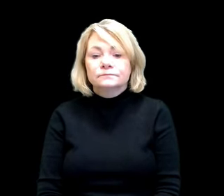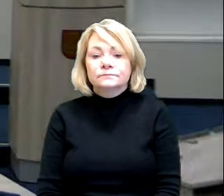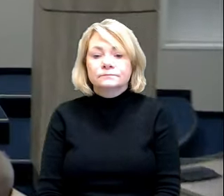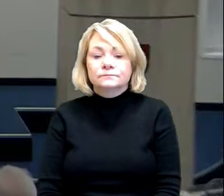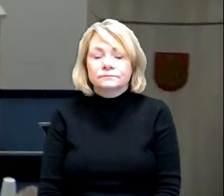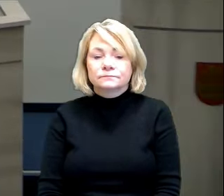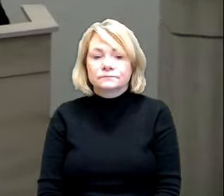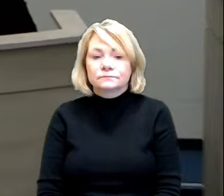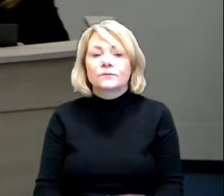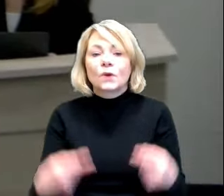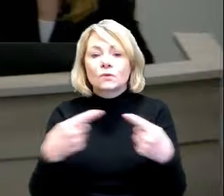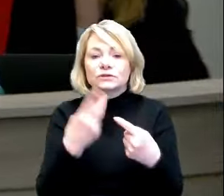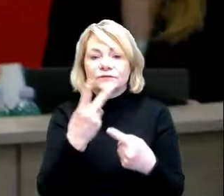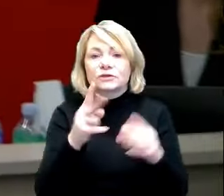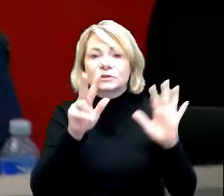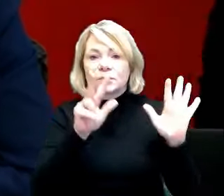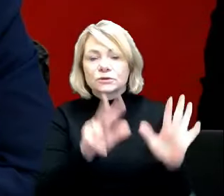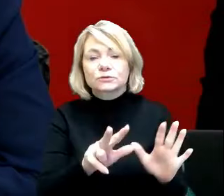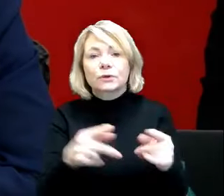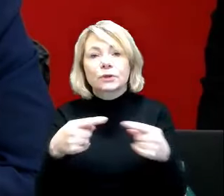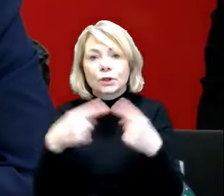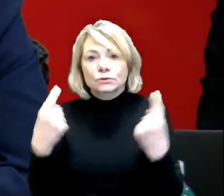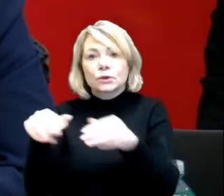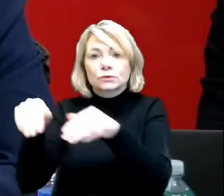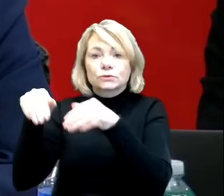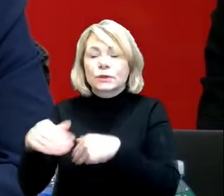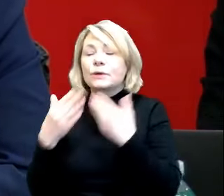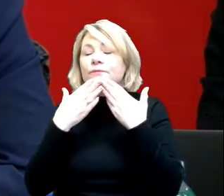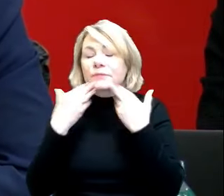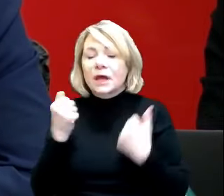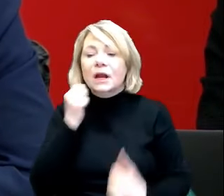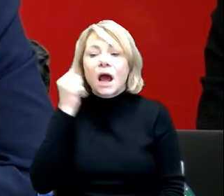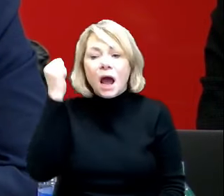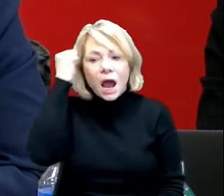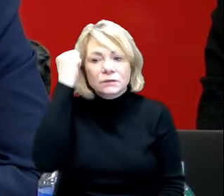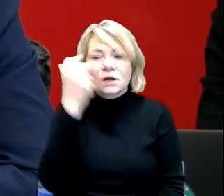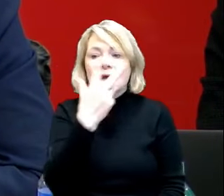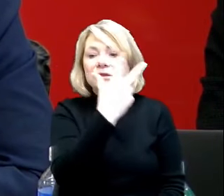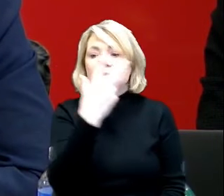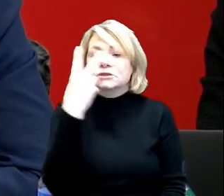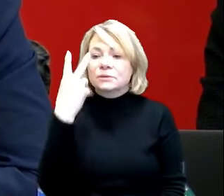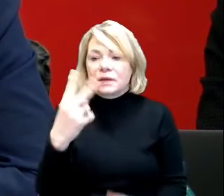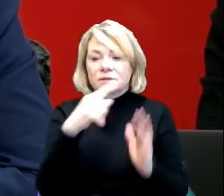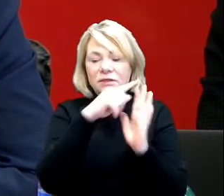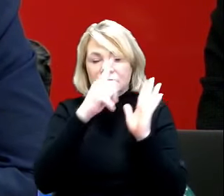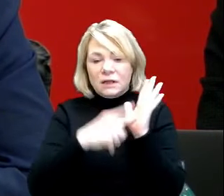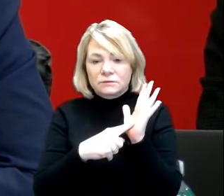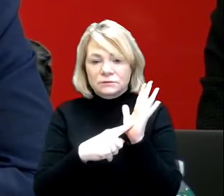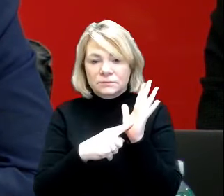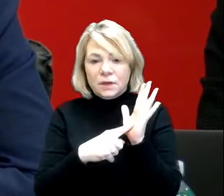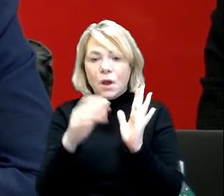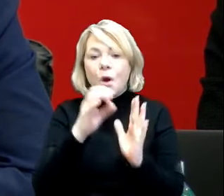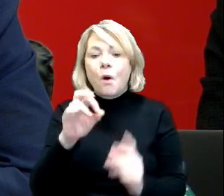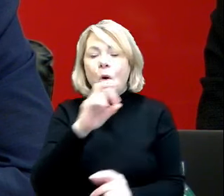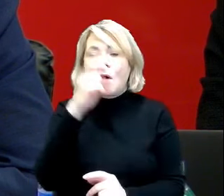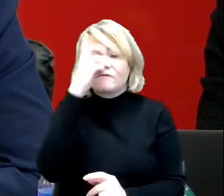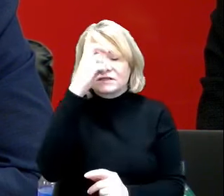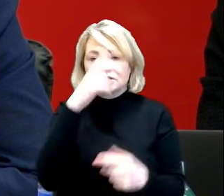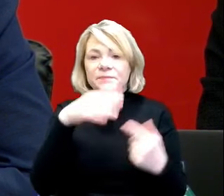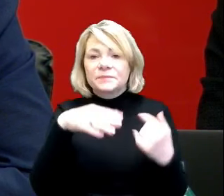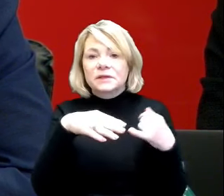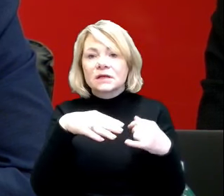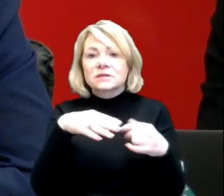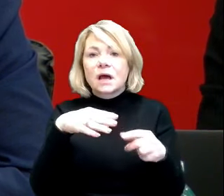už 28 prieš ir susilaikiusių nėra ačiū 32 darbotvarkės klausimas dėl valstybinės žemės sklypo